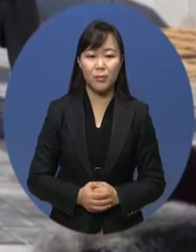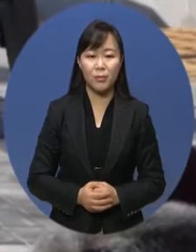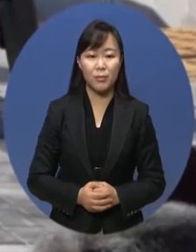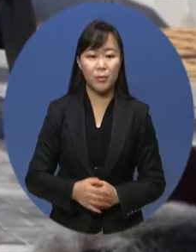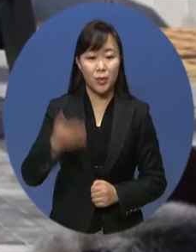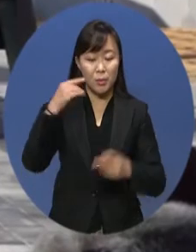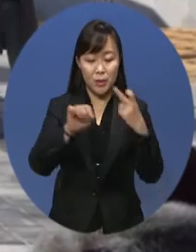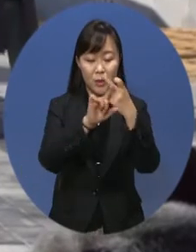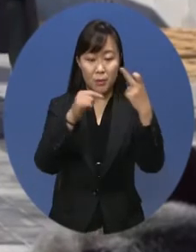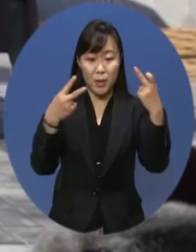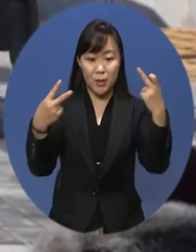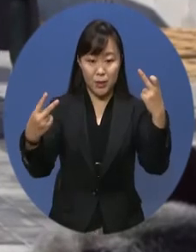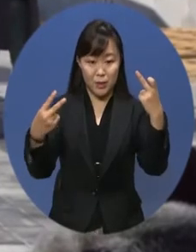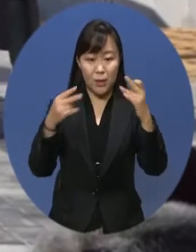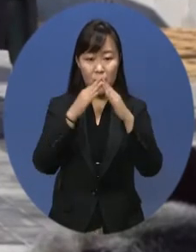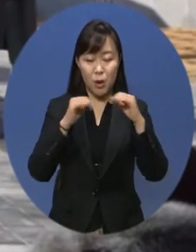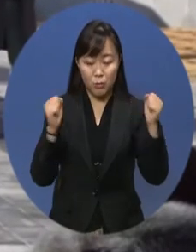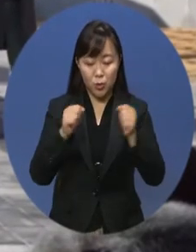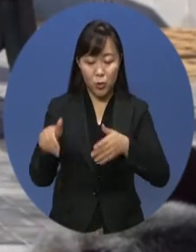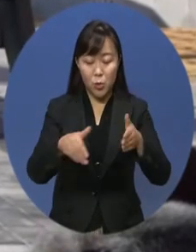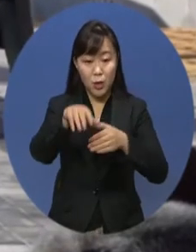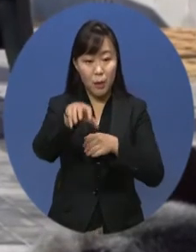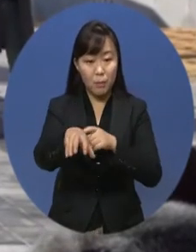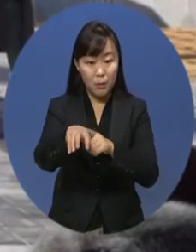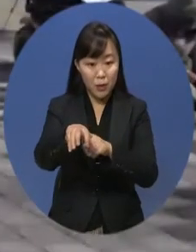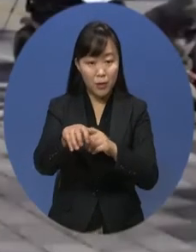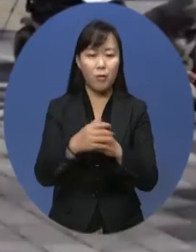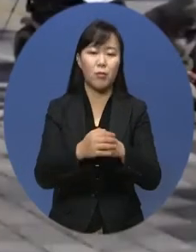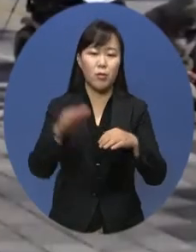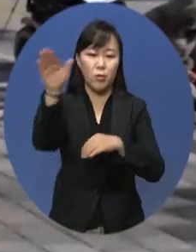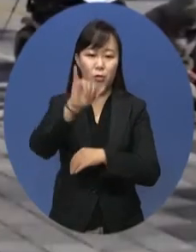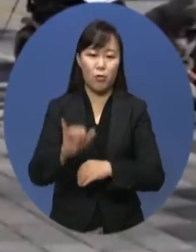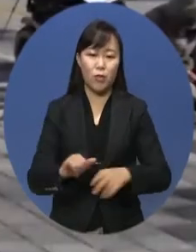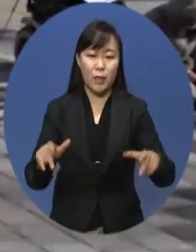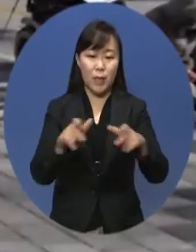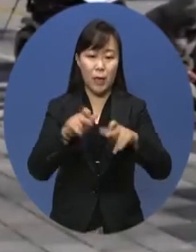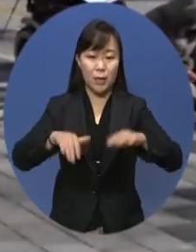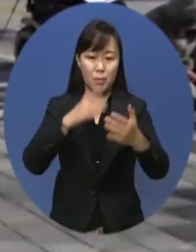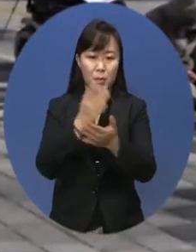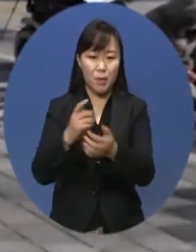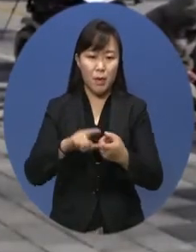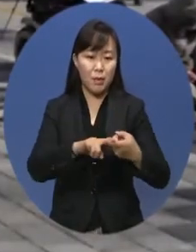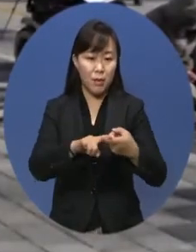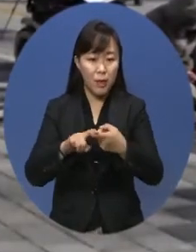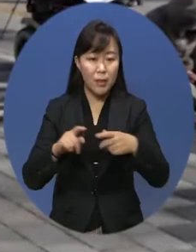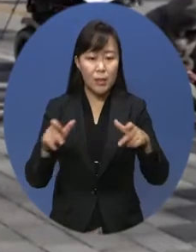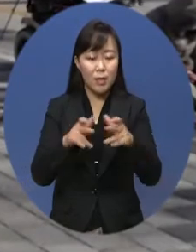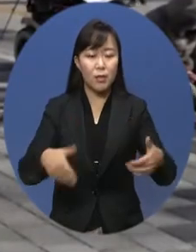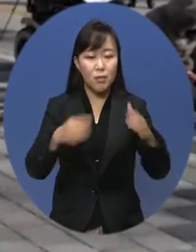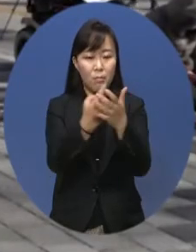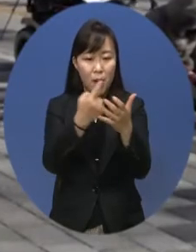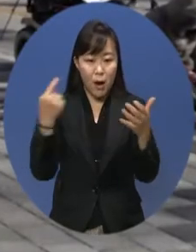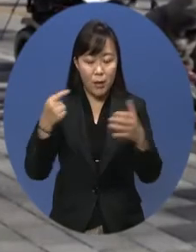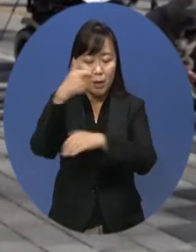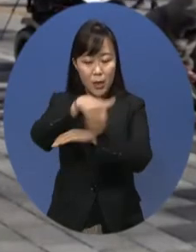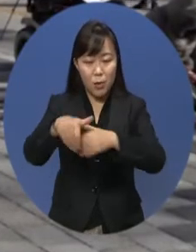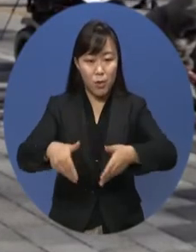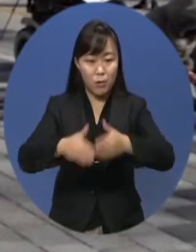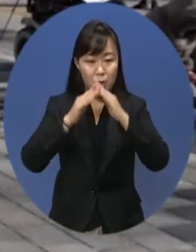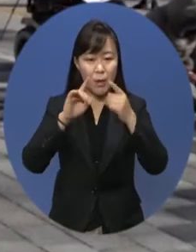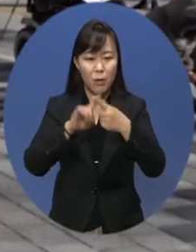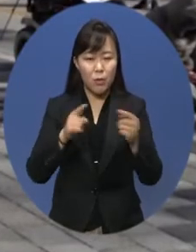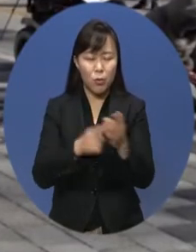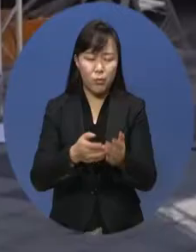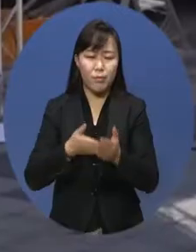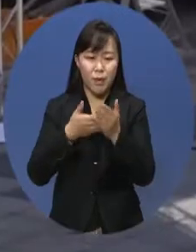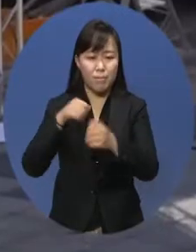지난 12월 2일 전라북도 도청 앞에서 전국 장애인 차별 철폐연대가 장애인 탈시설 계획 수립 촉구 시위에